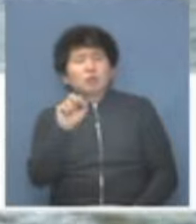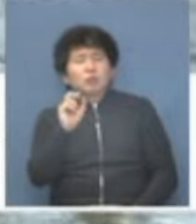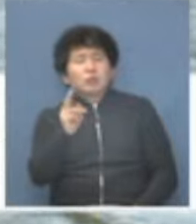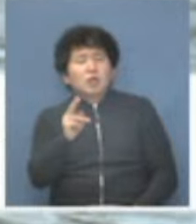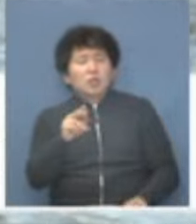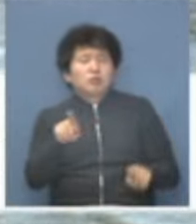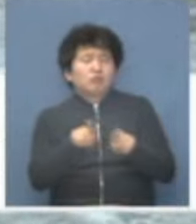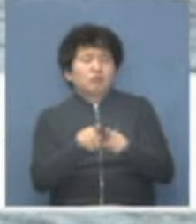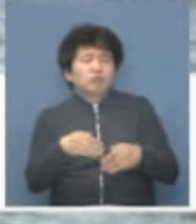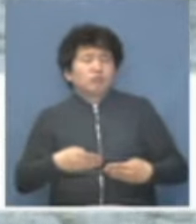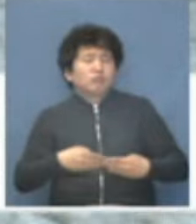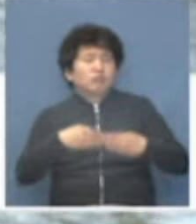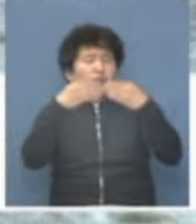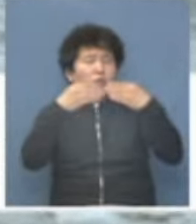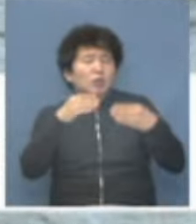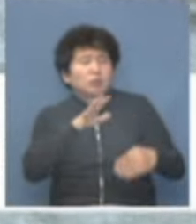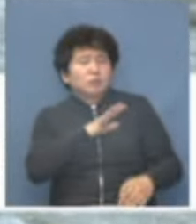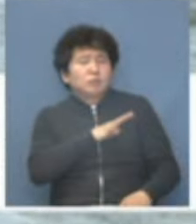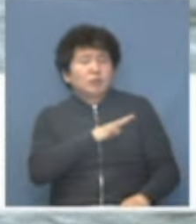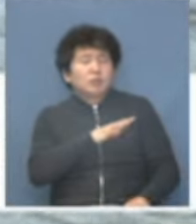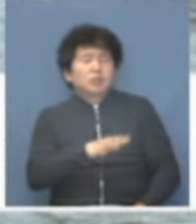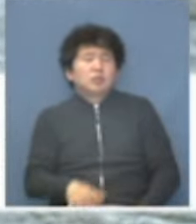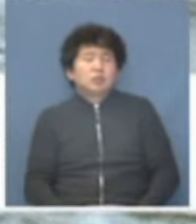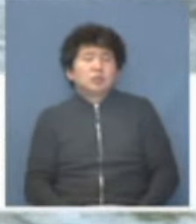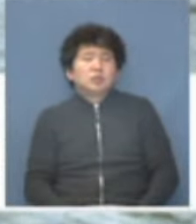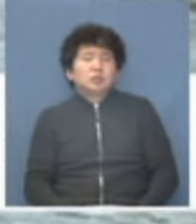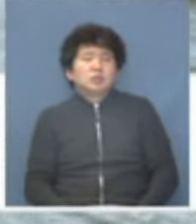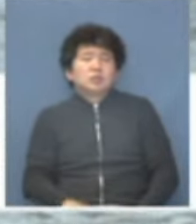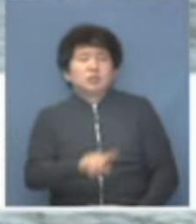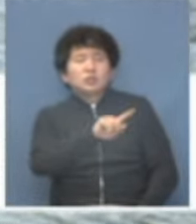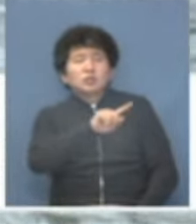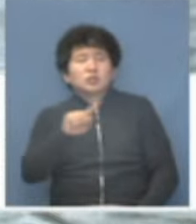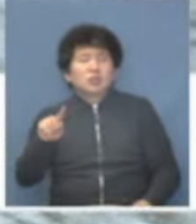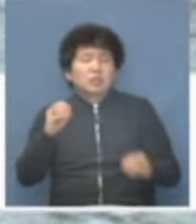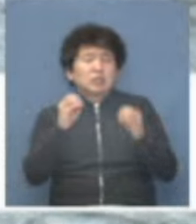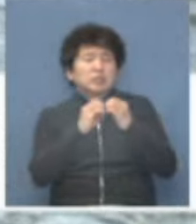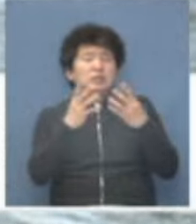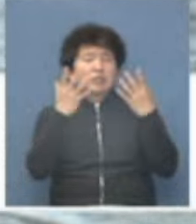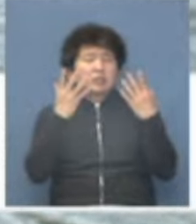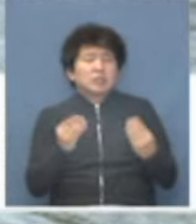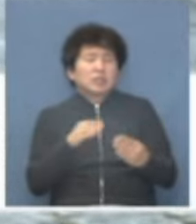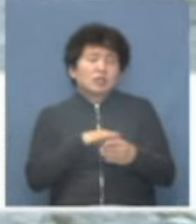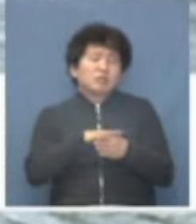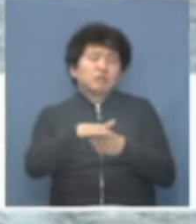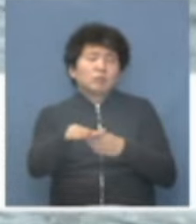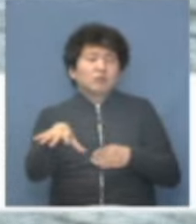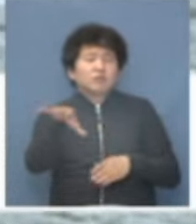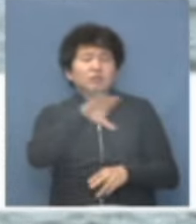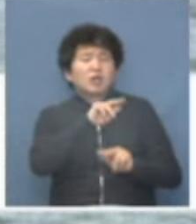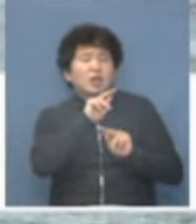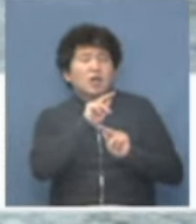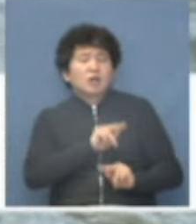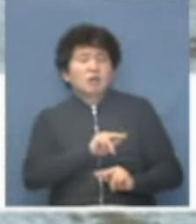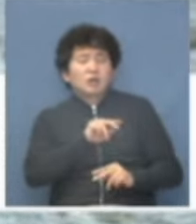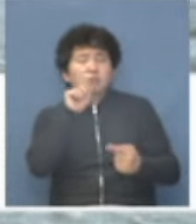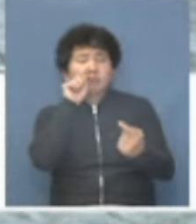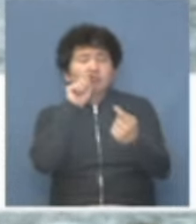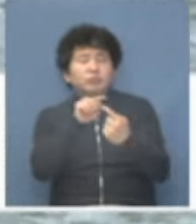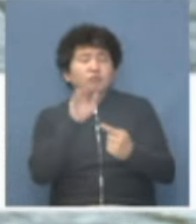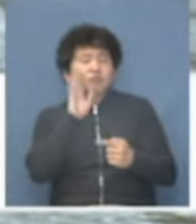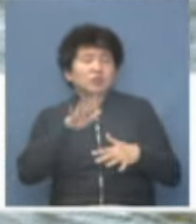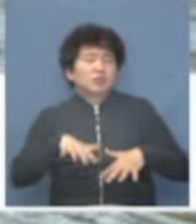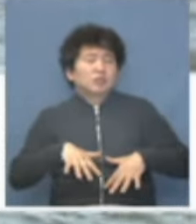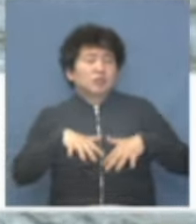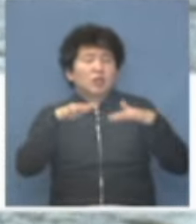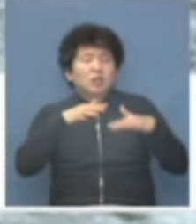задействована техника, 2 погрузчика и 3 самосвала. В течение 10 дней мы выполнили все работы по предотвращению затопления. Конечно,